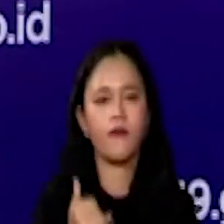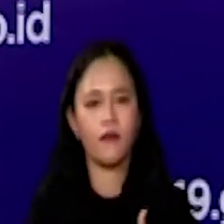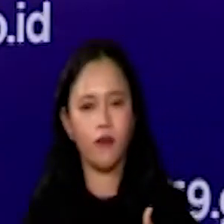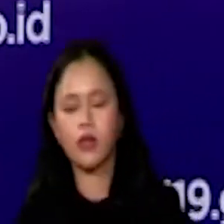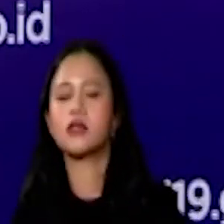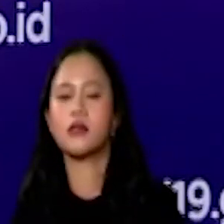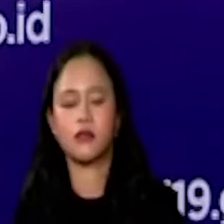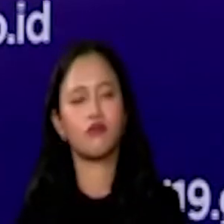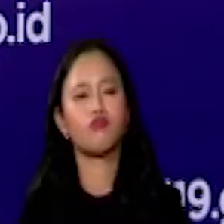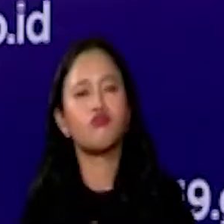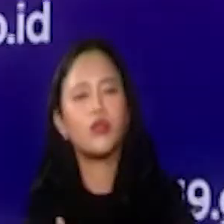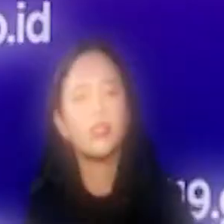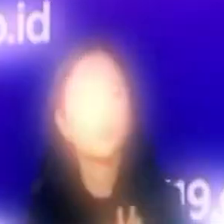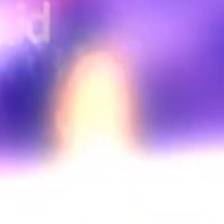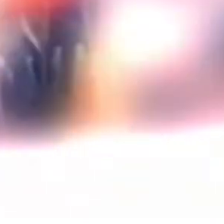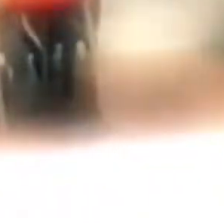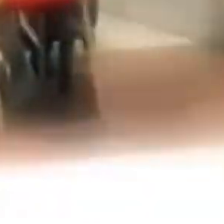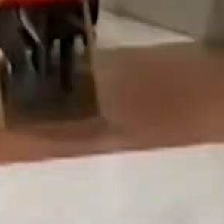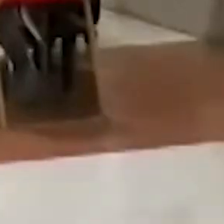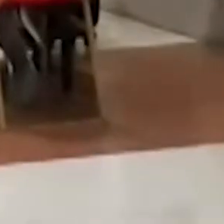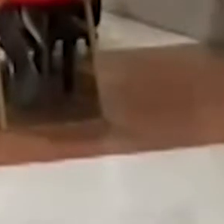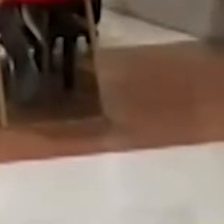terhadap implementasi di lapangan.